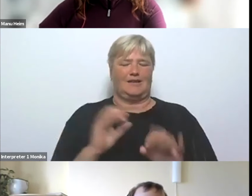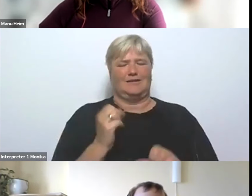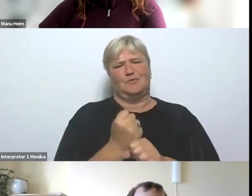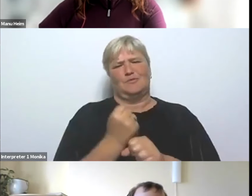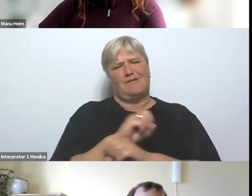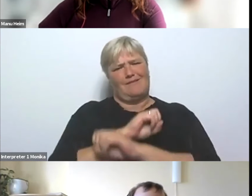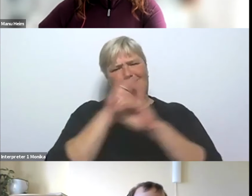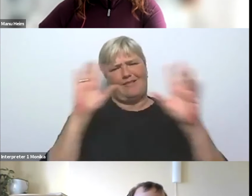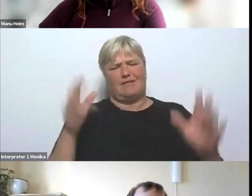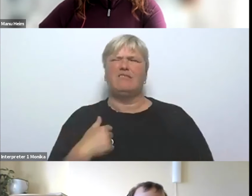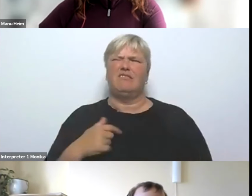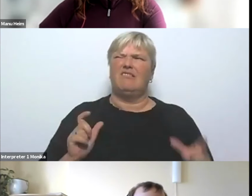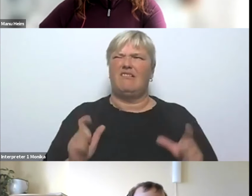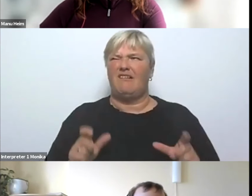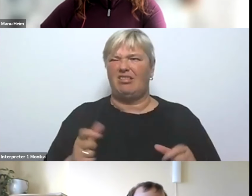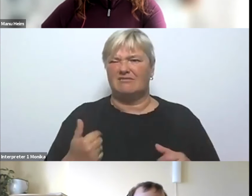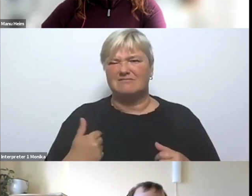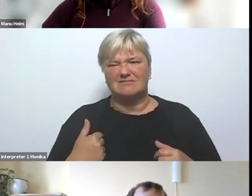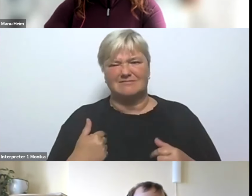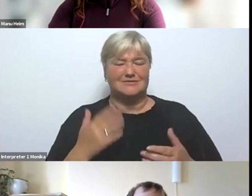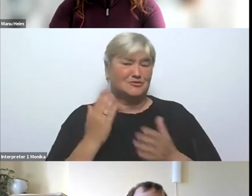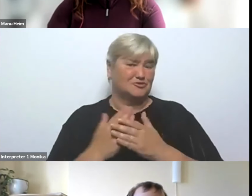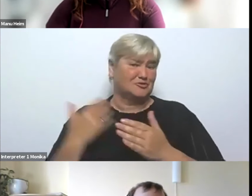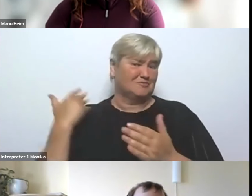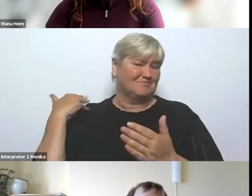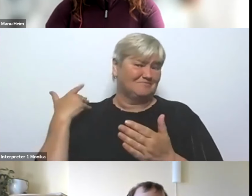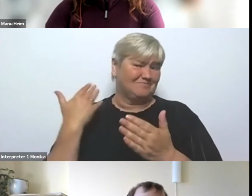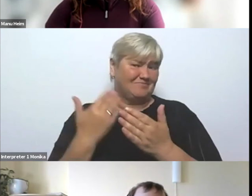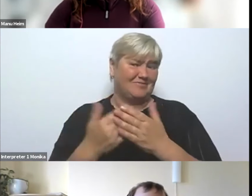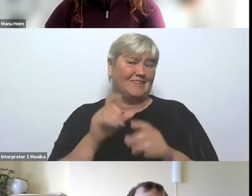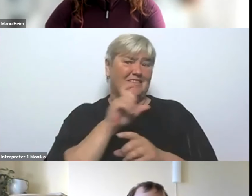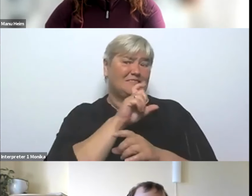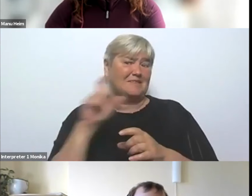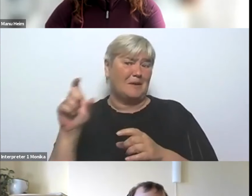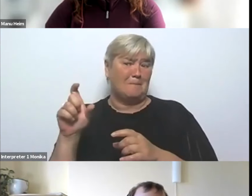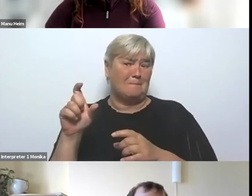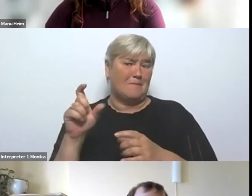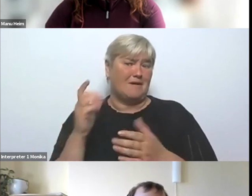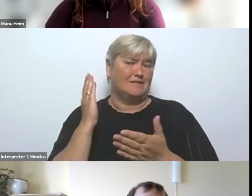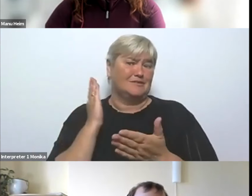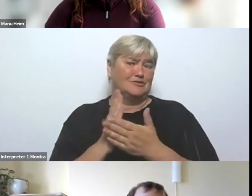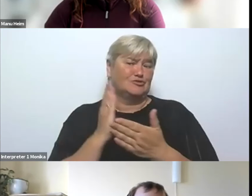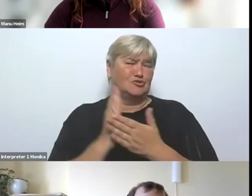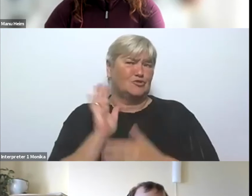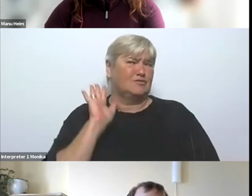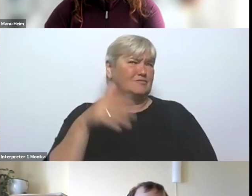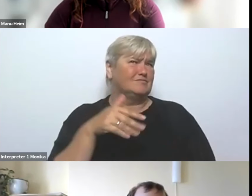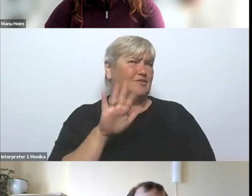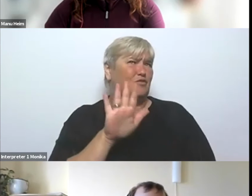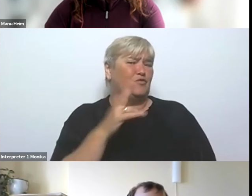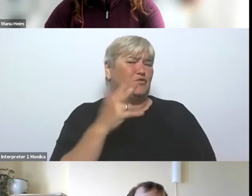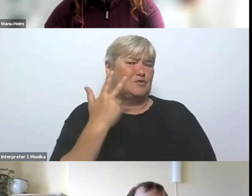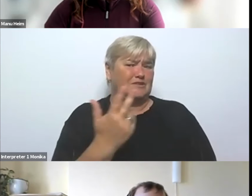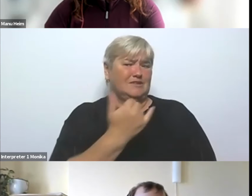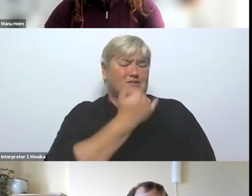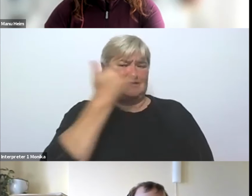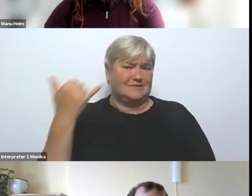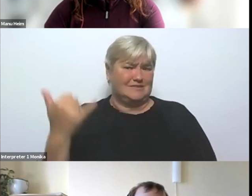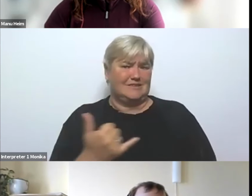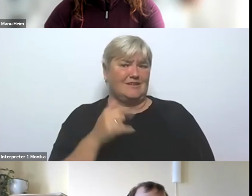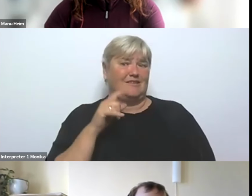dass ich alt bin und schon lange in diesem Thema. Ja, es sind schon bald 35 Jahre, dass ich mich mit